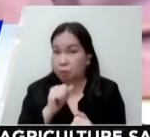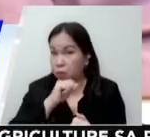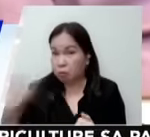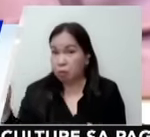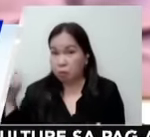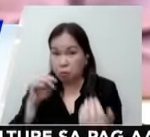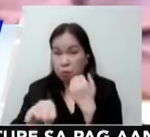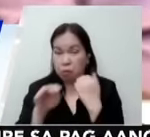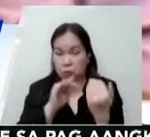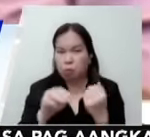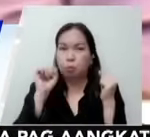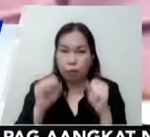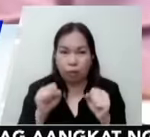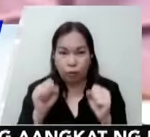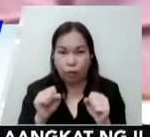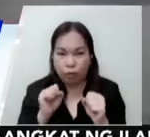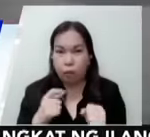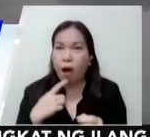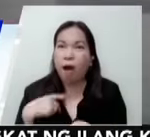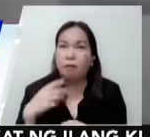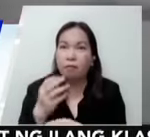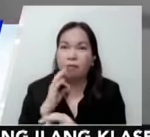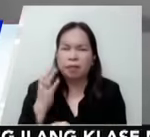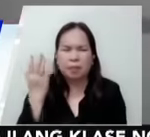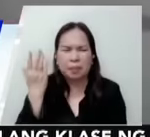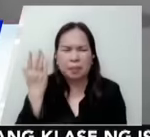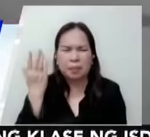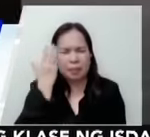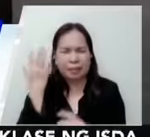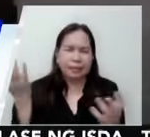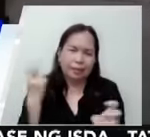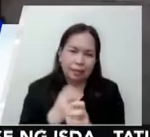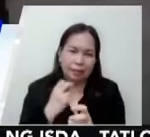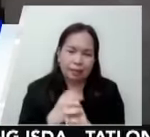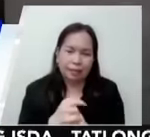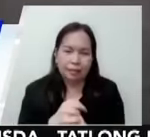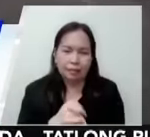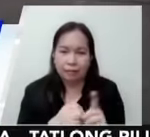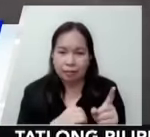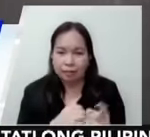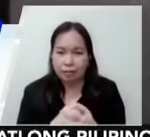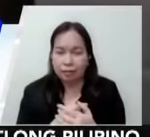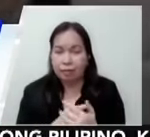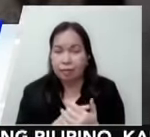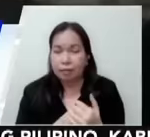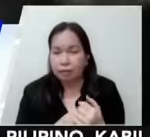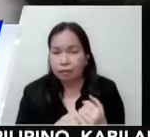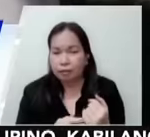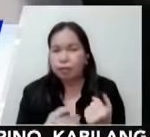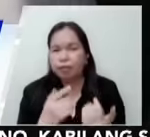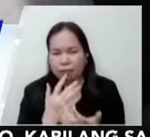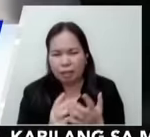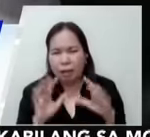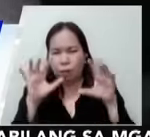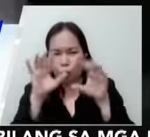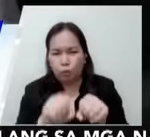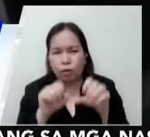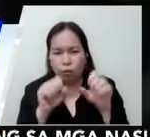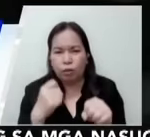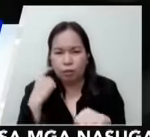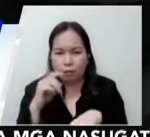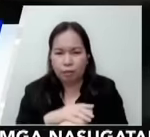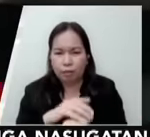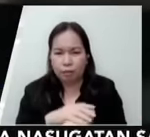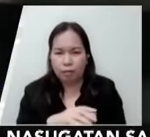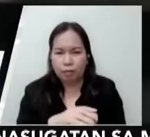na papunta sila sa pasyente. Ilang ambulansya ngang walang sakay na pasyente ang natikitan kanina. Tingnan niyo naman ang sistema ng